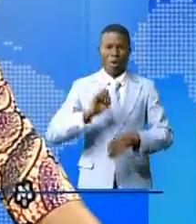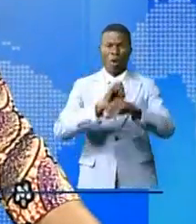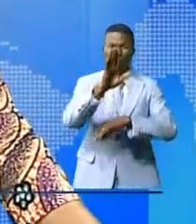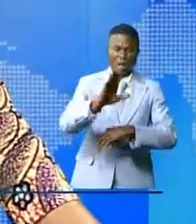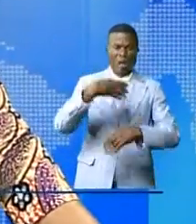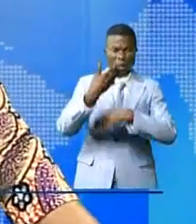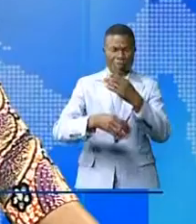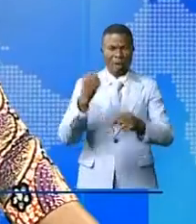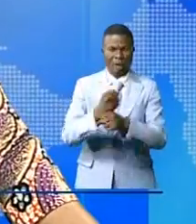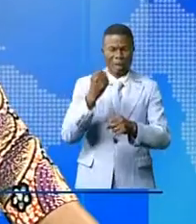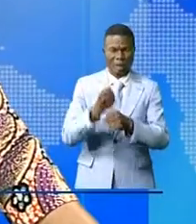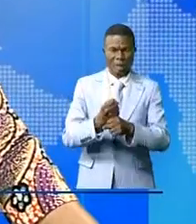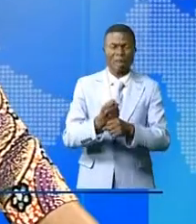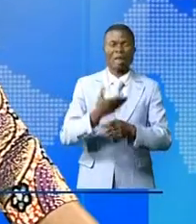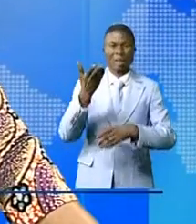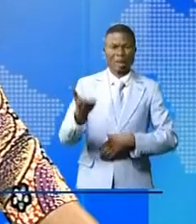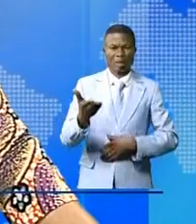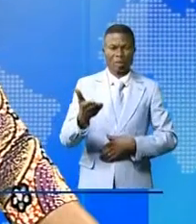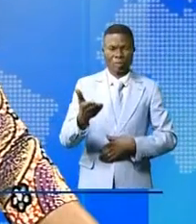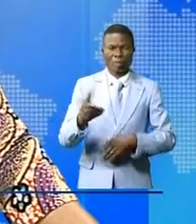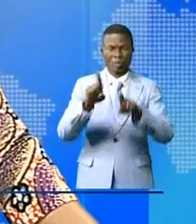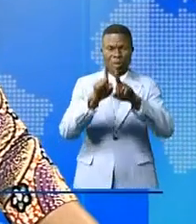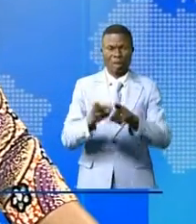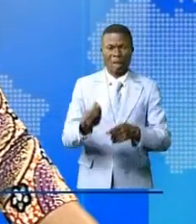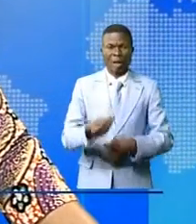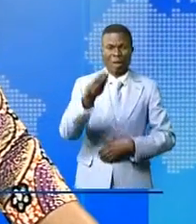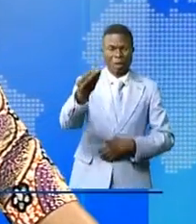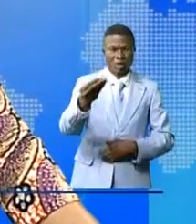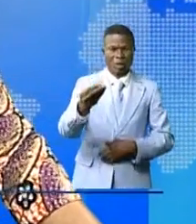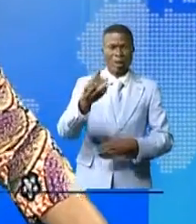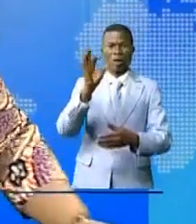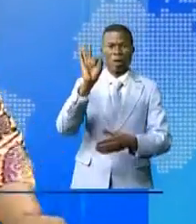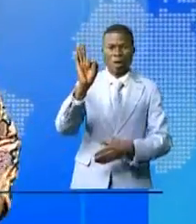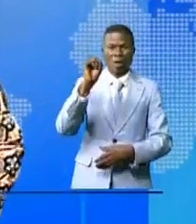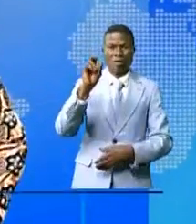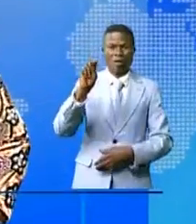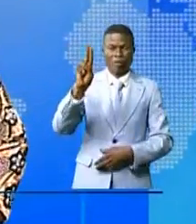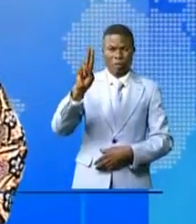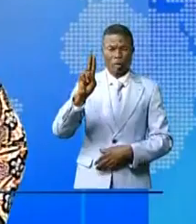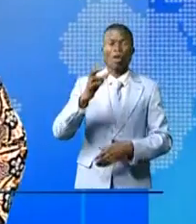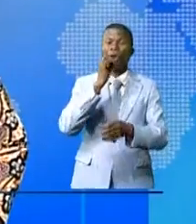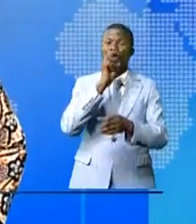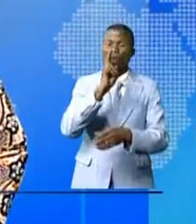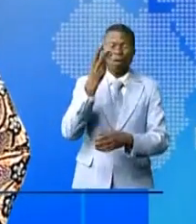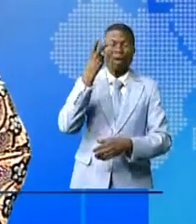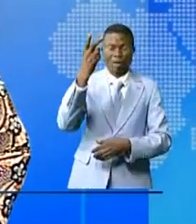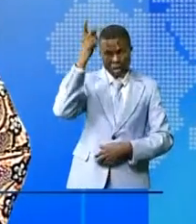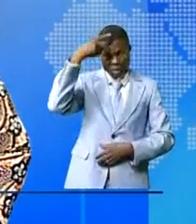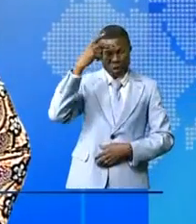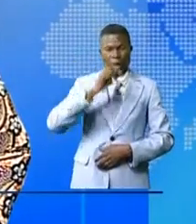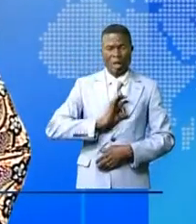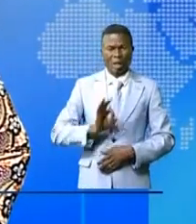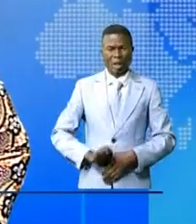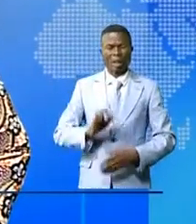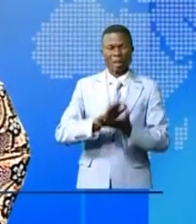pour l'exécution de 10 travaux financés par le FONER. C'est la concrétisation de la vision politique du chef de l'État